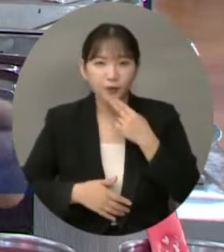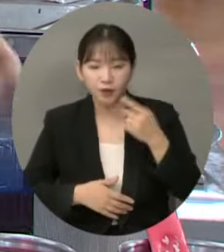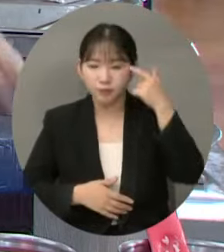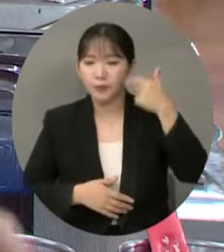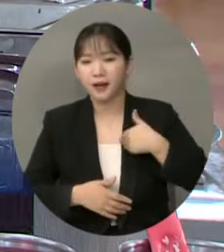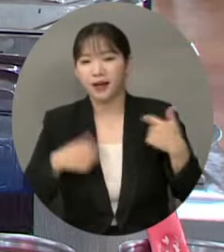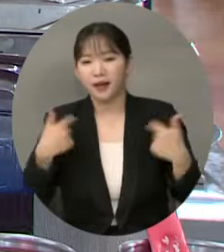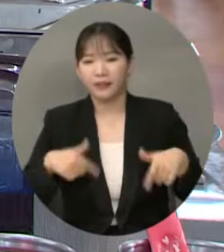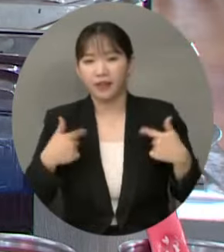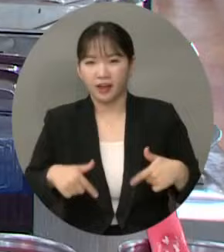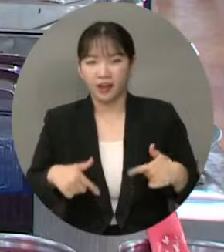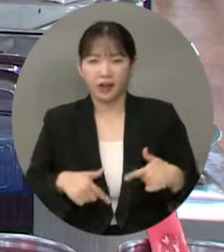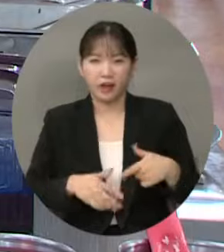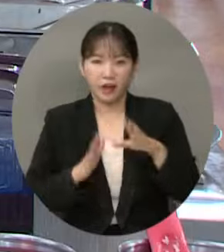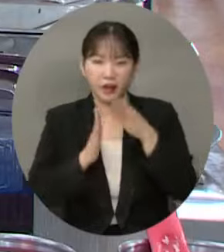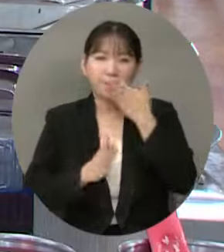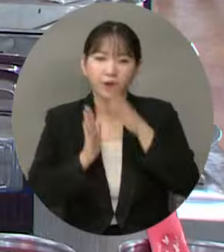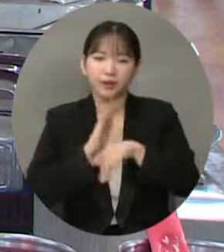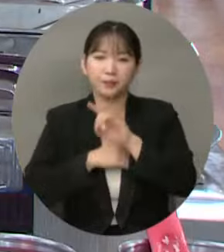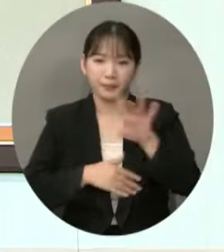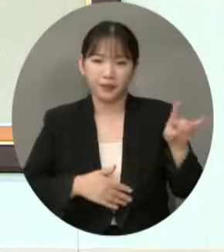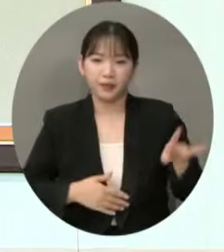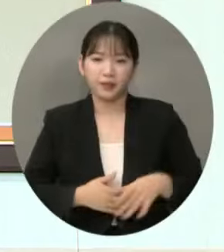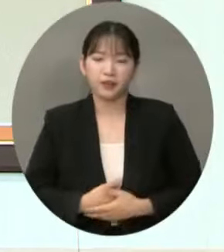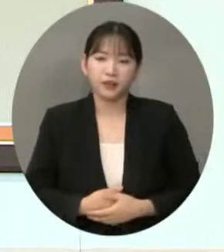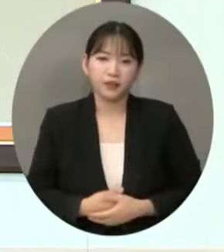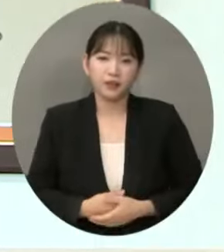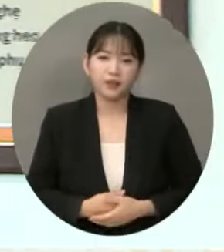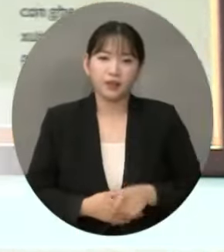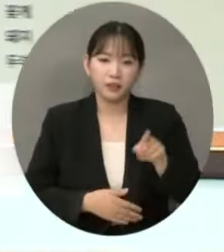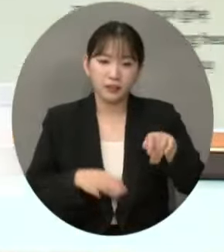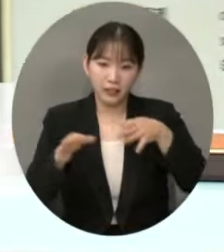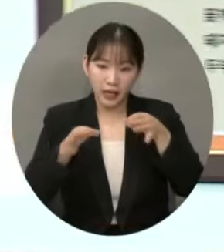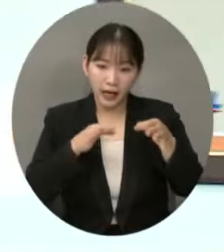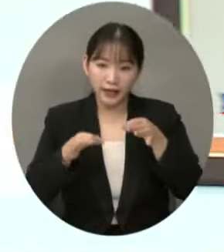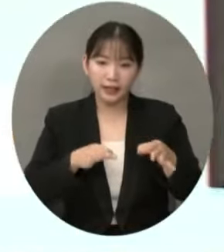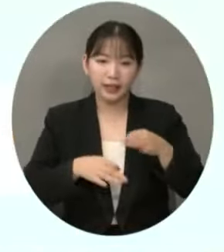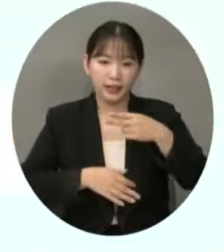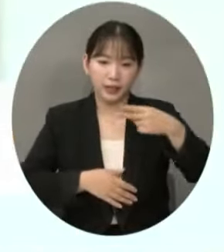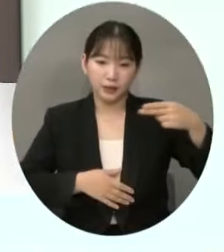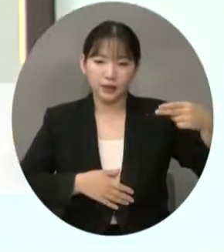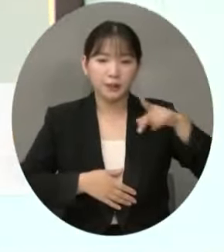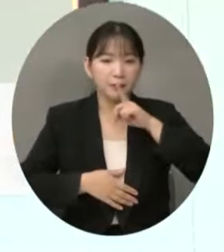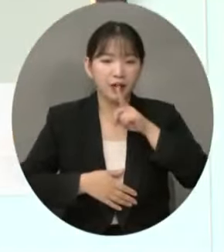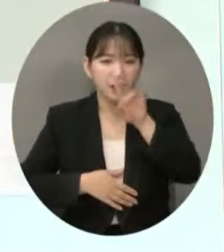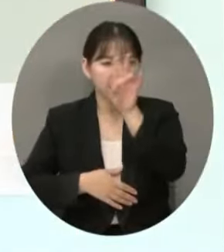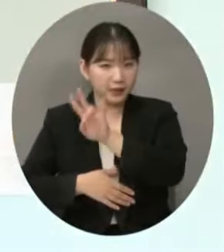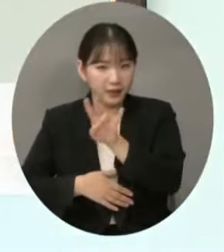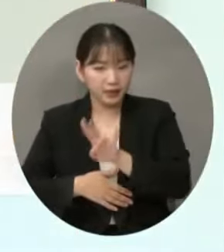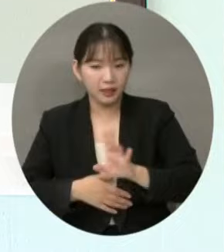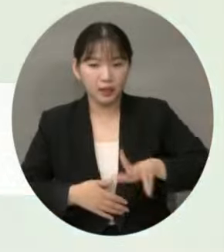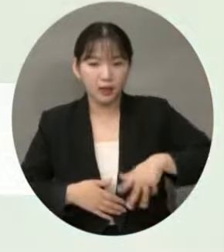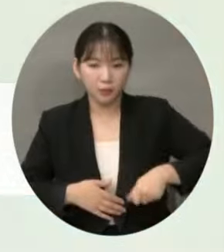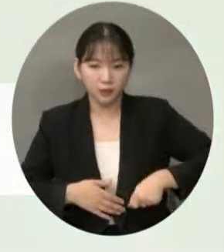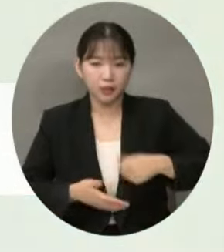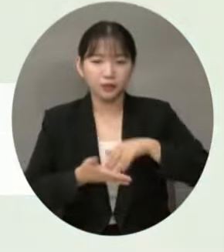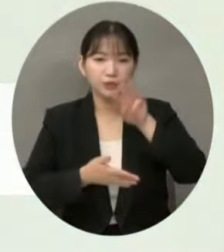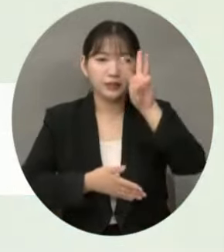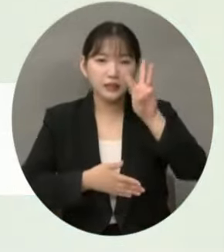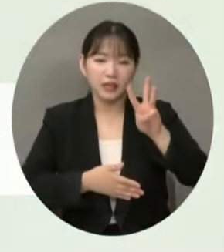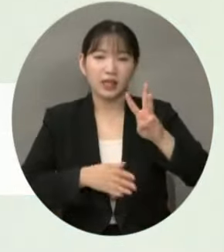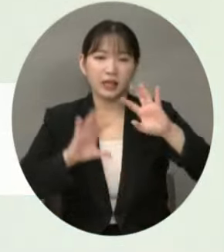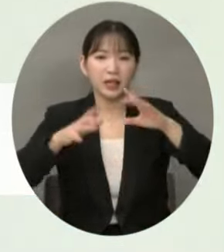들어가요, 안 들어가요? 항상 물어보셔요. 드실 때마다. 해당 식당에는 인도네시아와 베트남, 캄보디아 등 3개 언어로